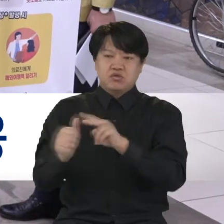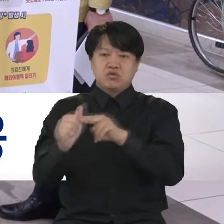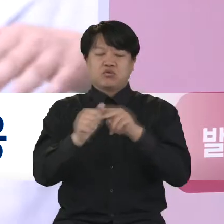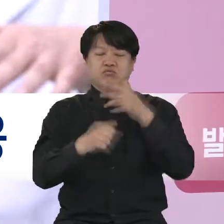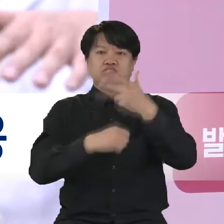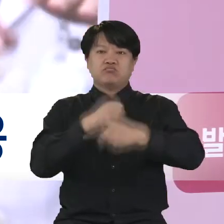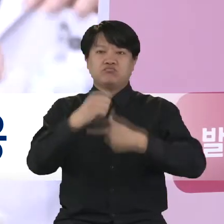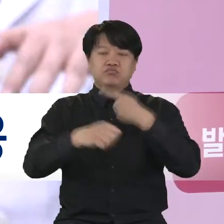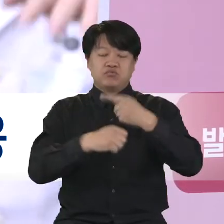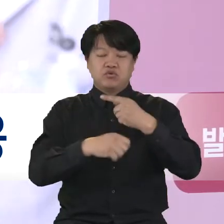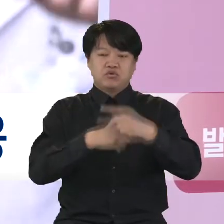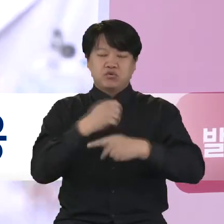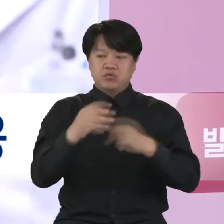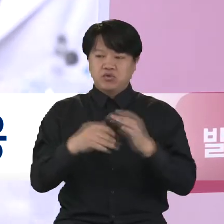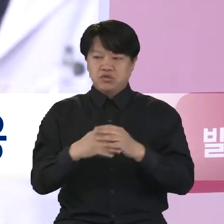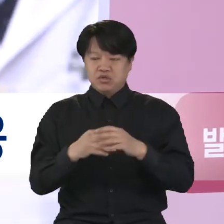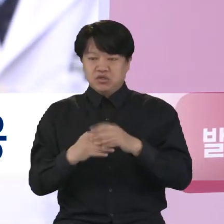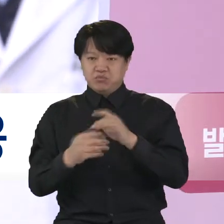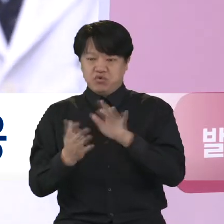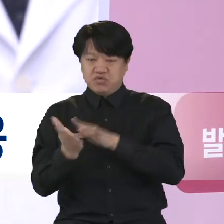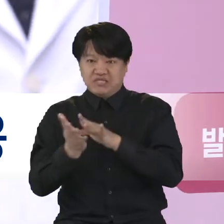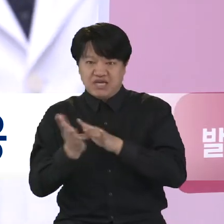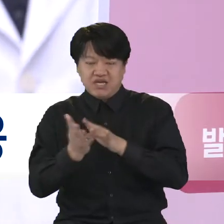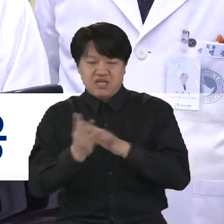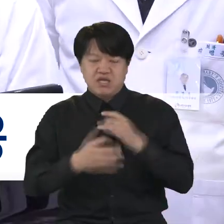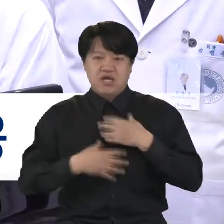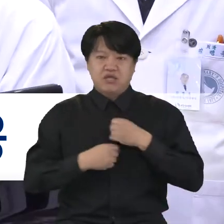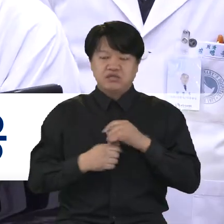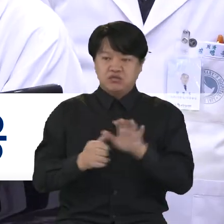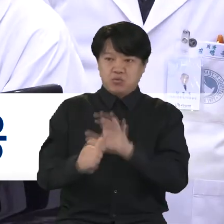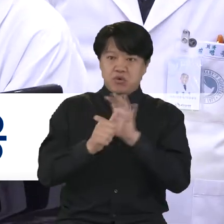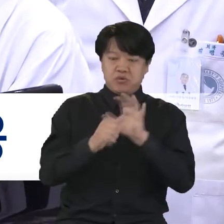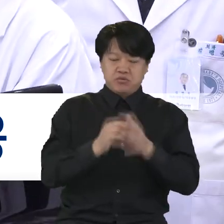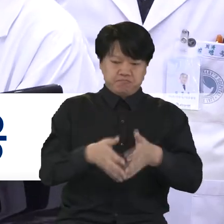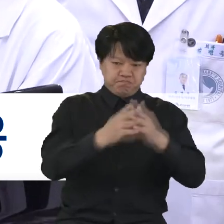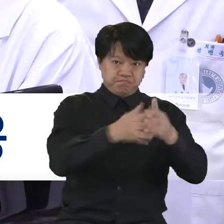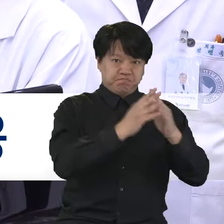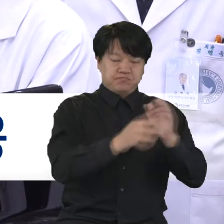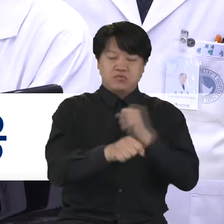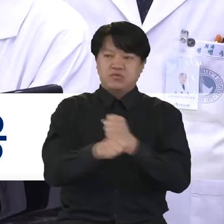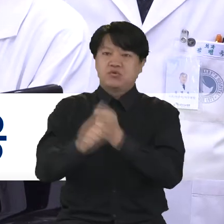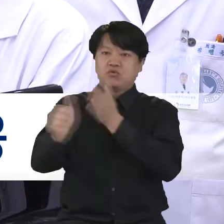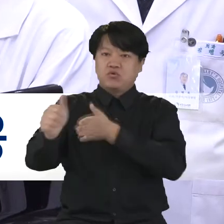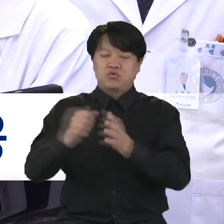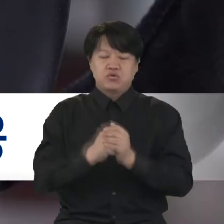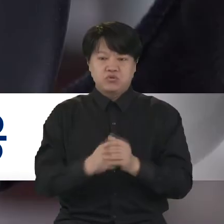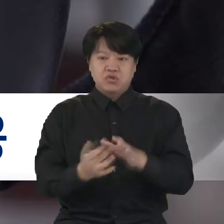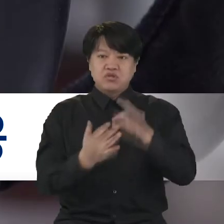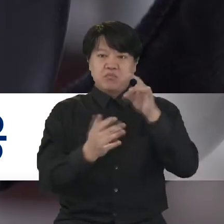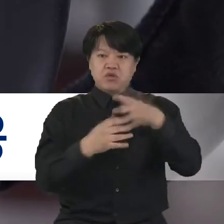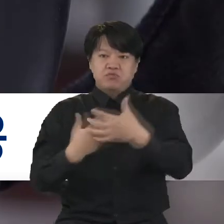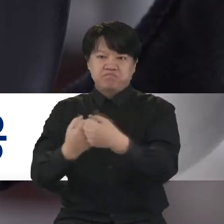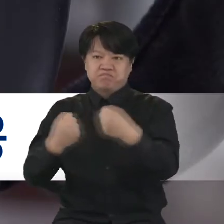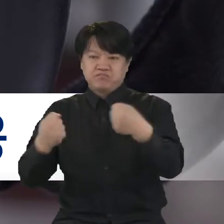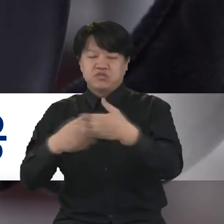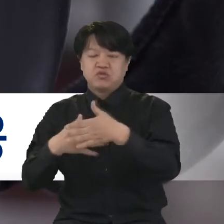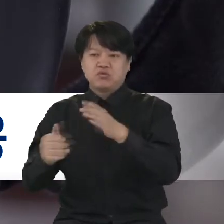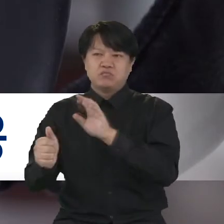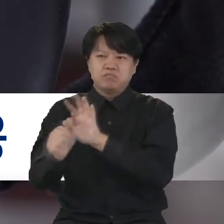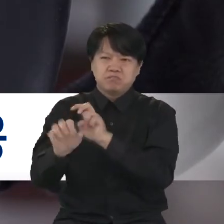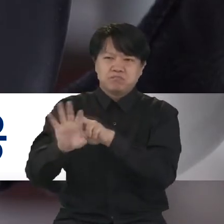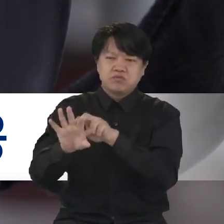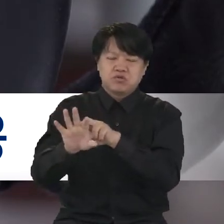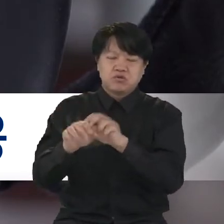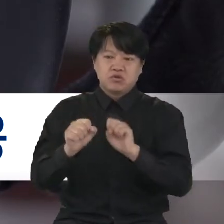의약품 안전사용 서비스의 설치 활용을 권장하고 선별 진료실을 운영해 의심 환자의 조기 인지 및